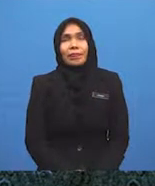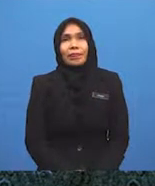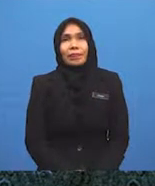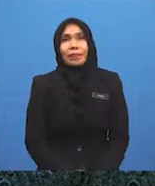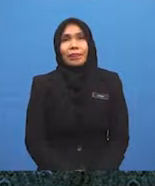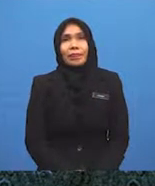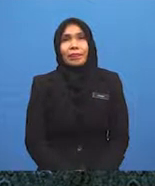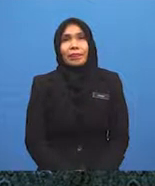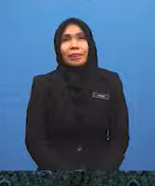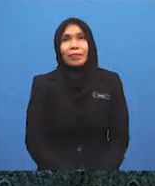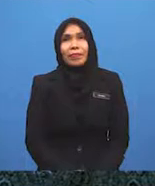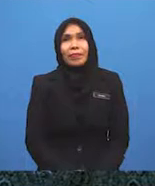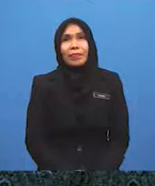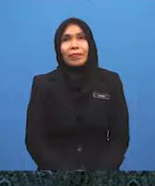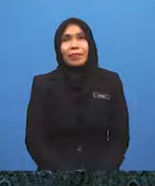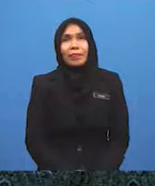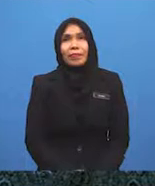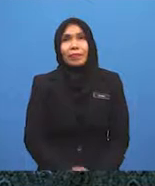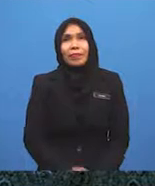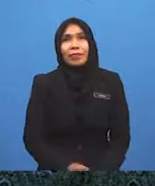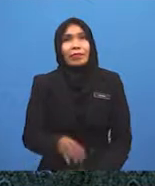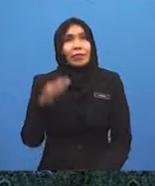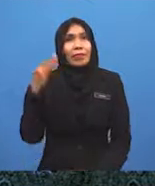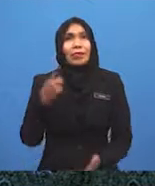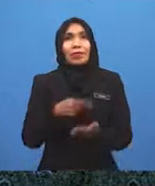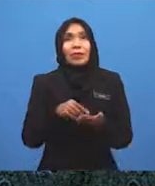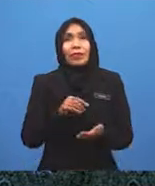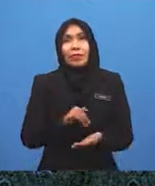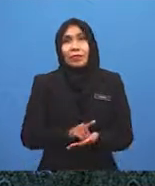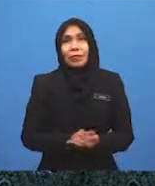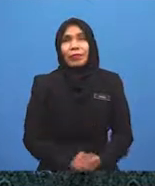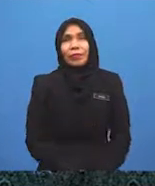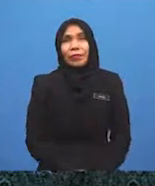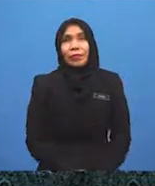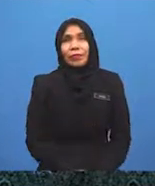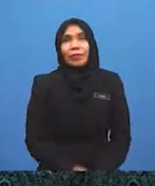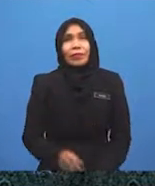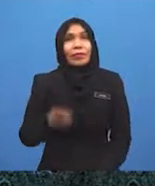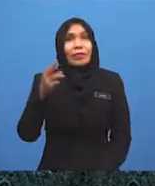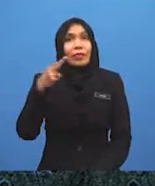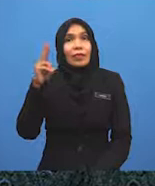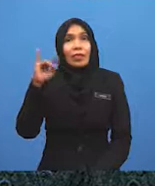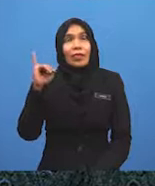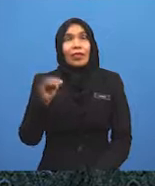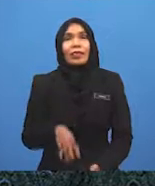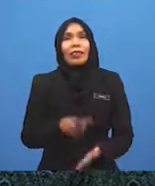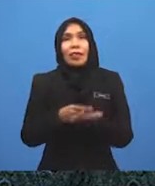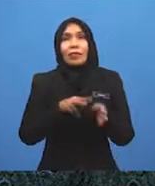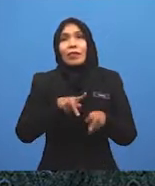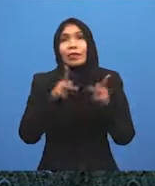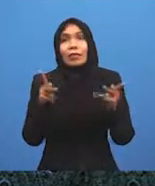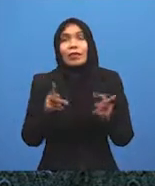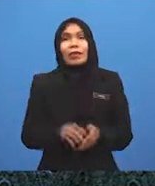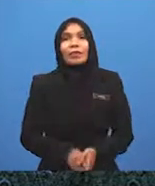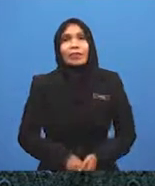Segarnya cuaca hari ini. Siapa tu? Hai, Bani. Apa khabar?